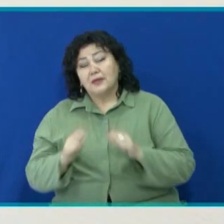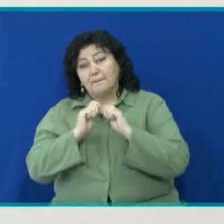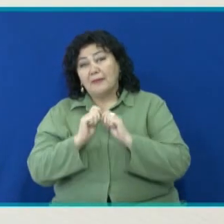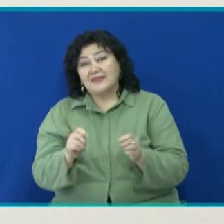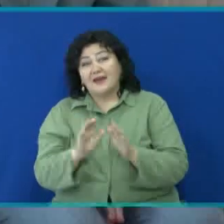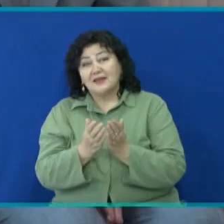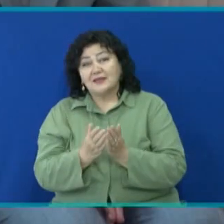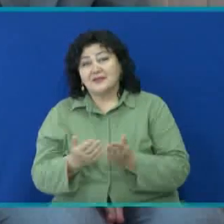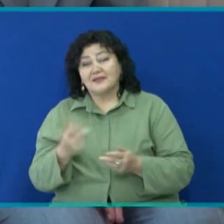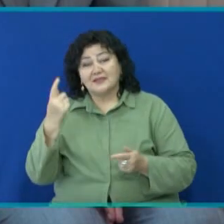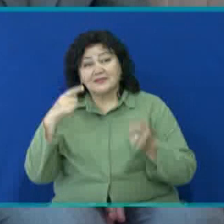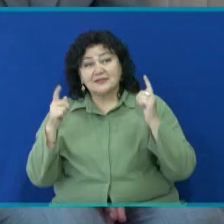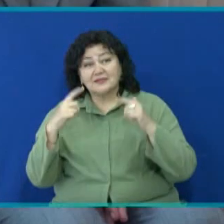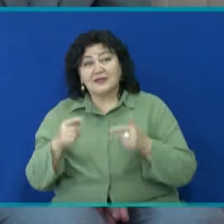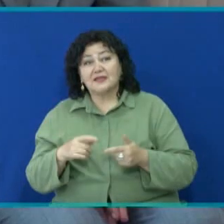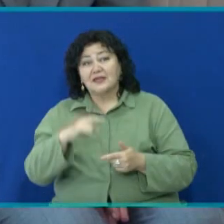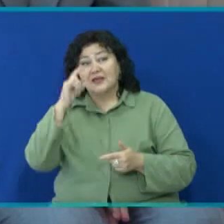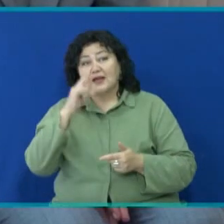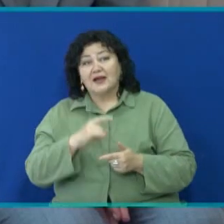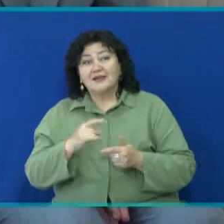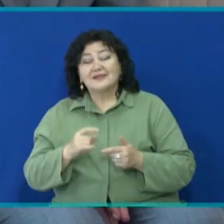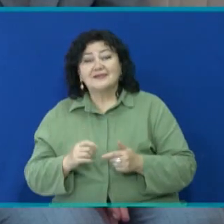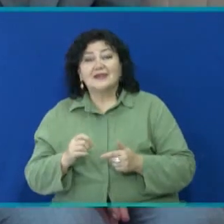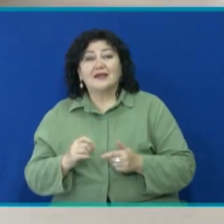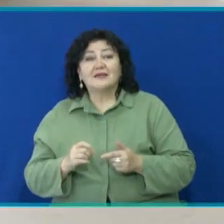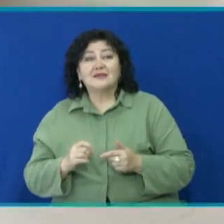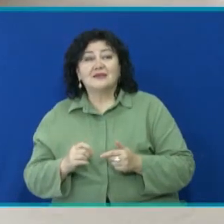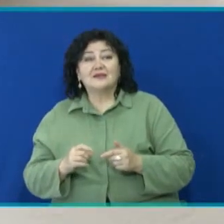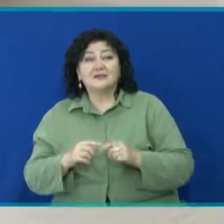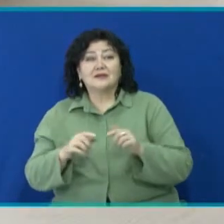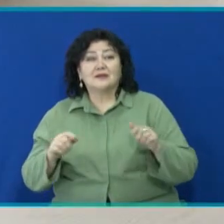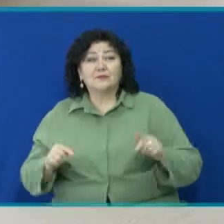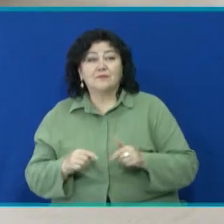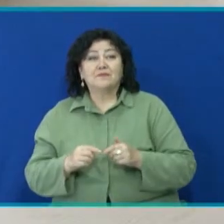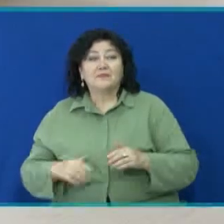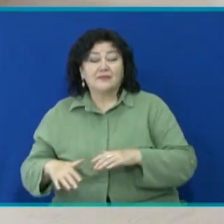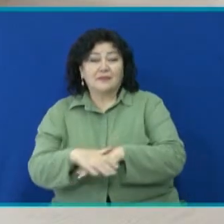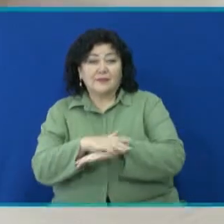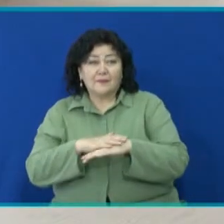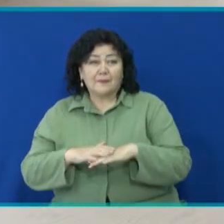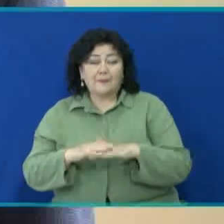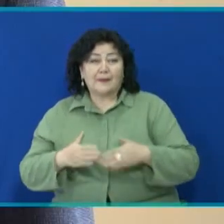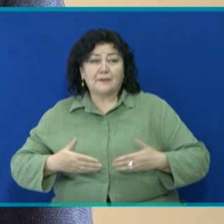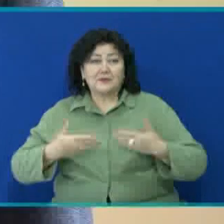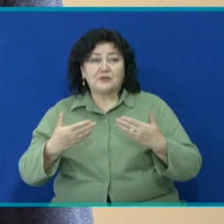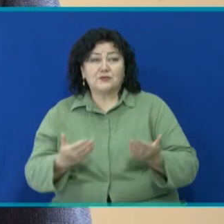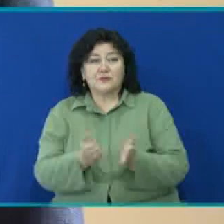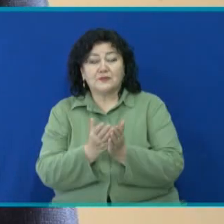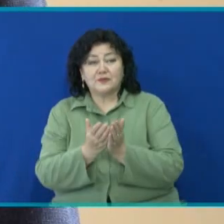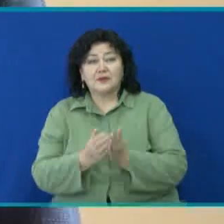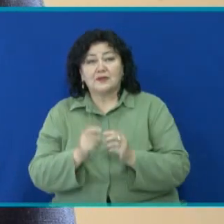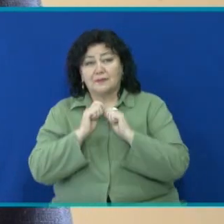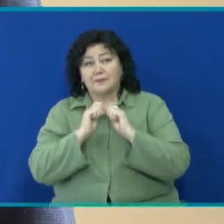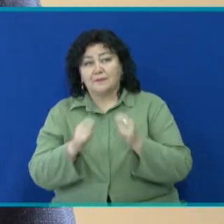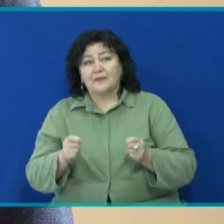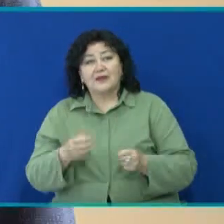кітаптарда ертегілер, сондай Қазақстан халқы ассамблеясының қызметіне және жалпы еліміздің тарихына арналған материалдар бар. Кітаптар тапсырылғаннан кейін Татар